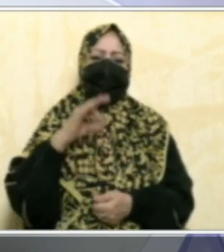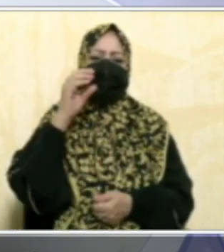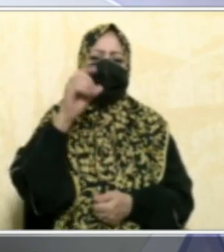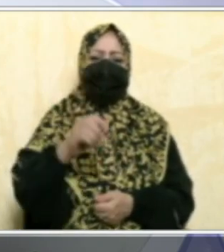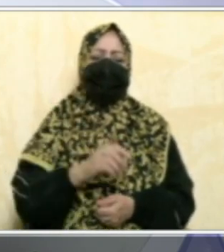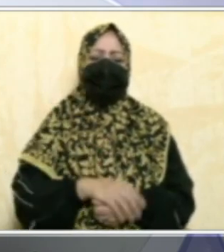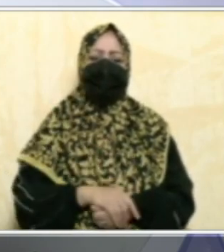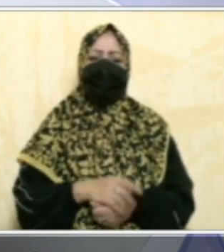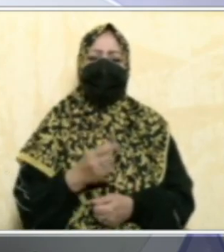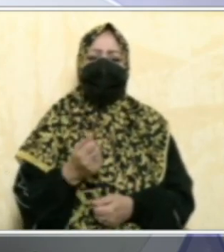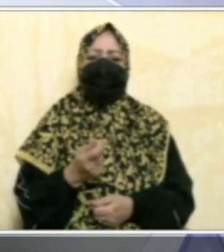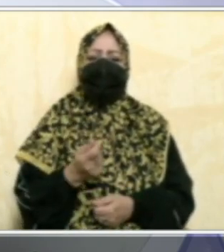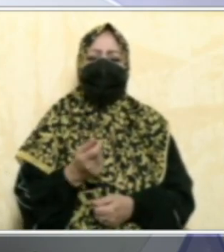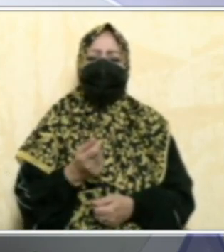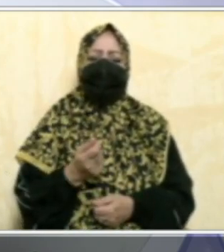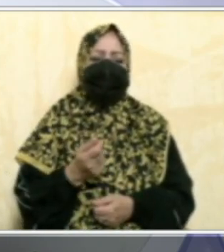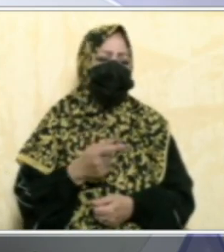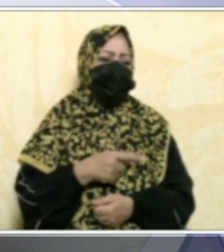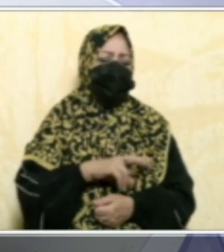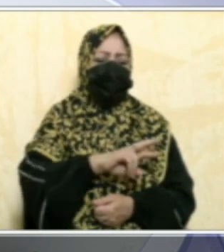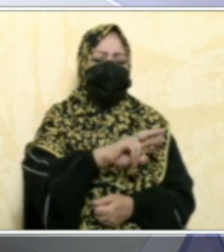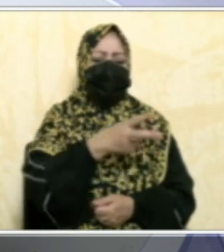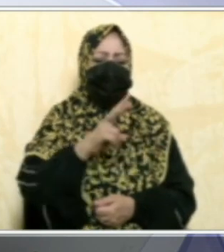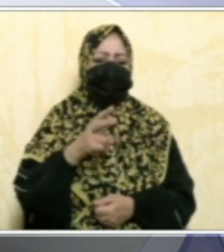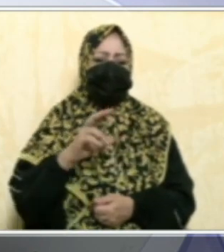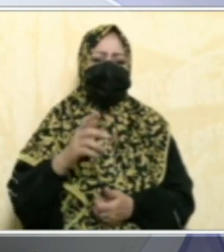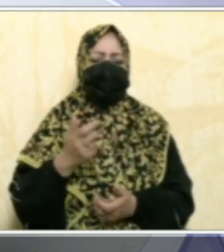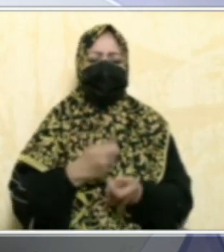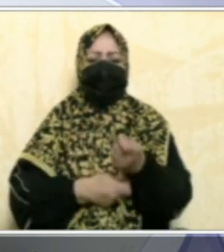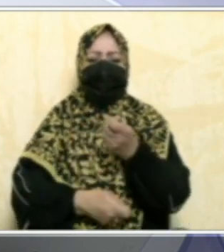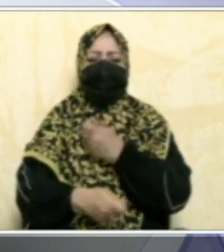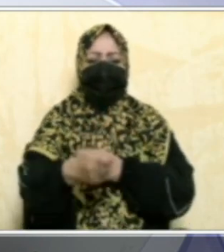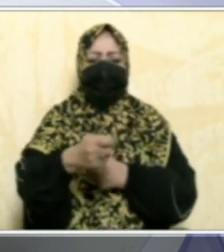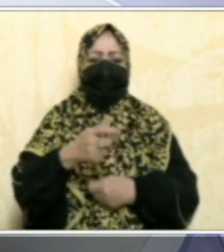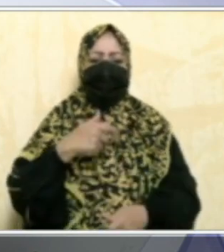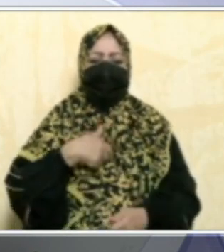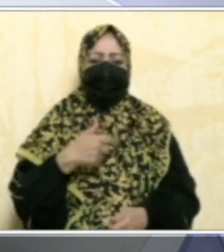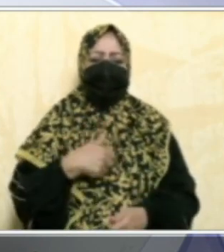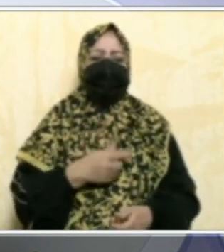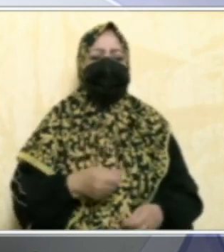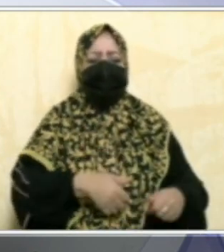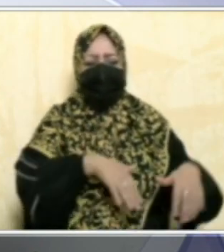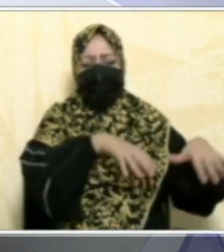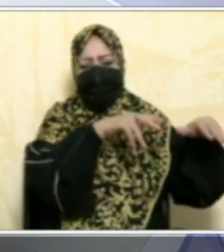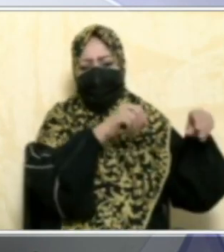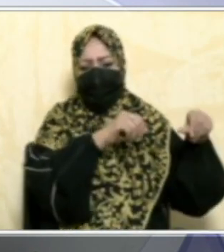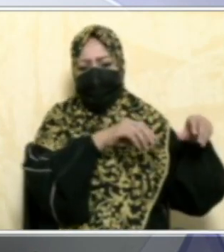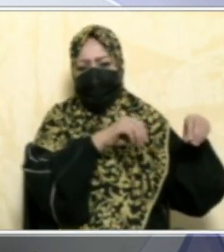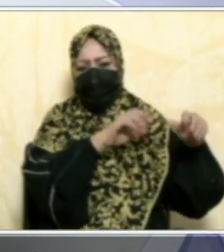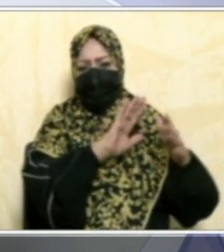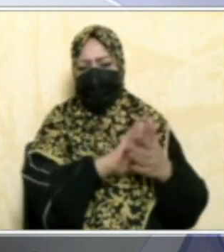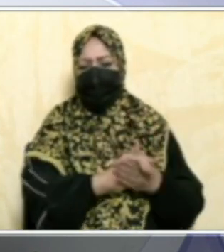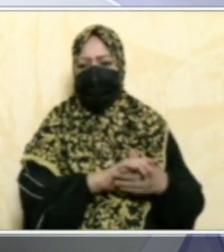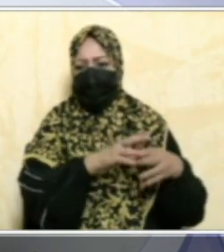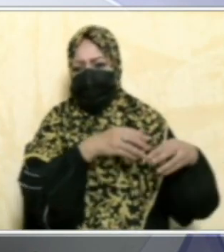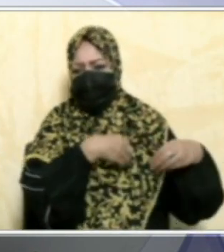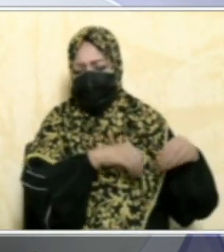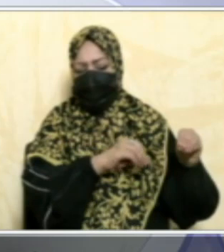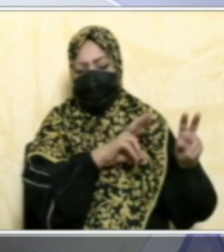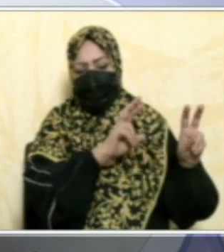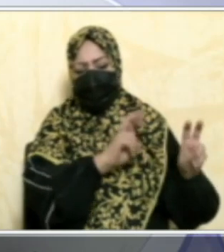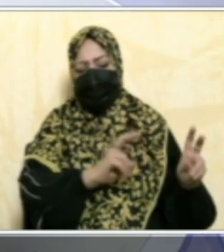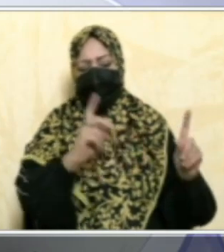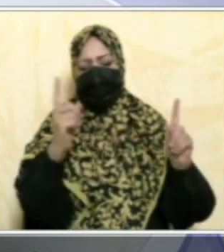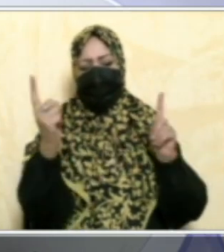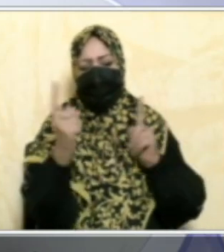توضع مقابل الدين. مثلا أنت الآن قلت عندي أرض ولو لم تباع بالفعل، لكن المهم عندك ما يقابل الدين، فبالتالي يجب عليك